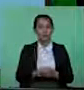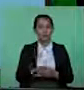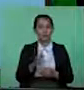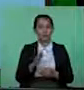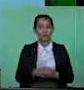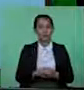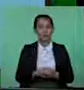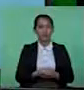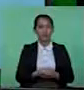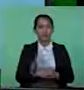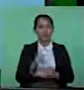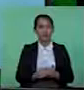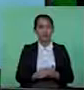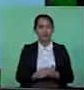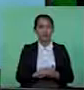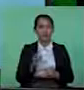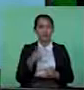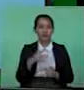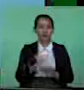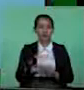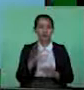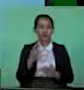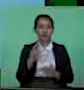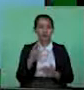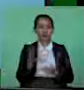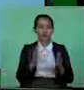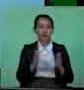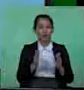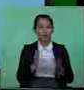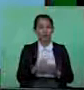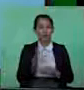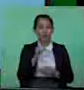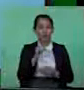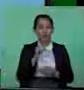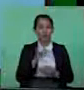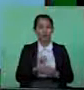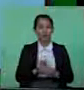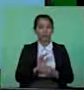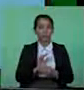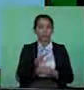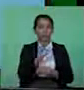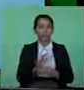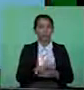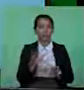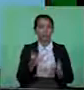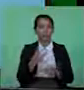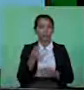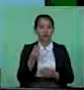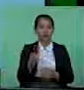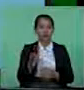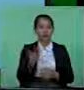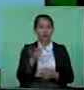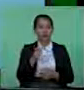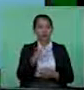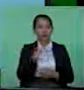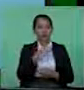birida 150 dona bo'lgan 4 yashik tuxum jo'natildi. Do'konlarga yana qancha